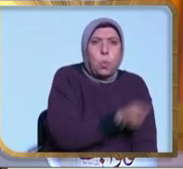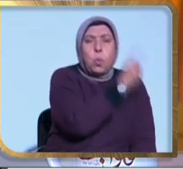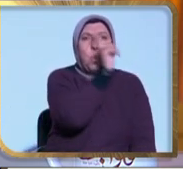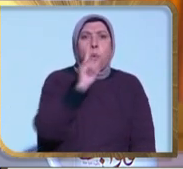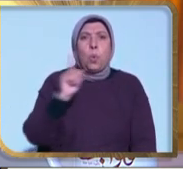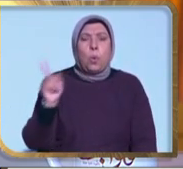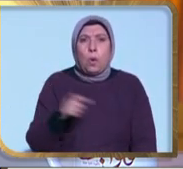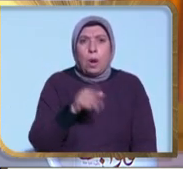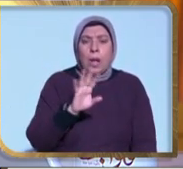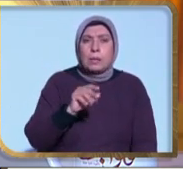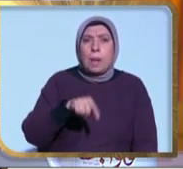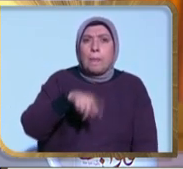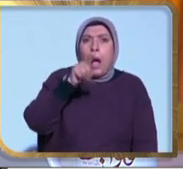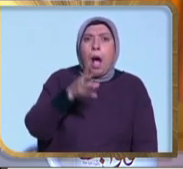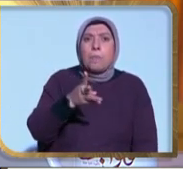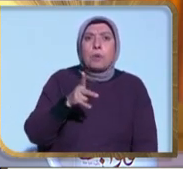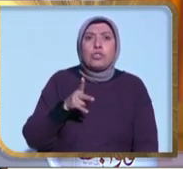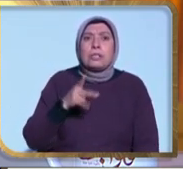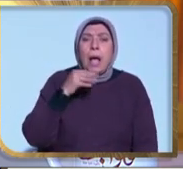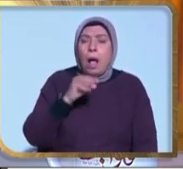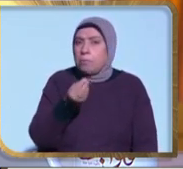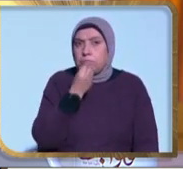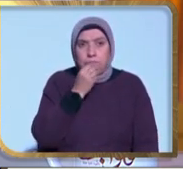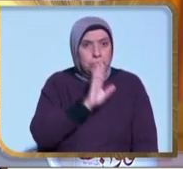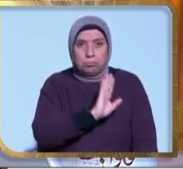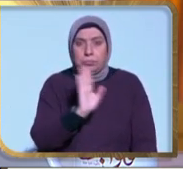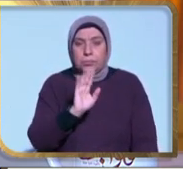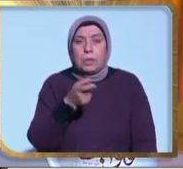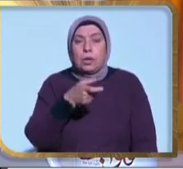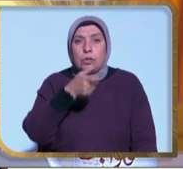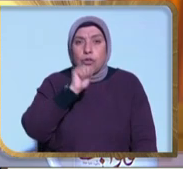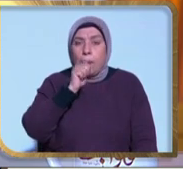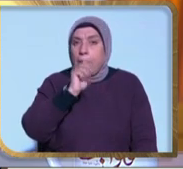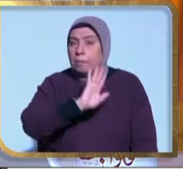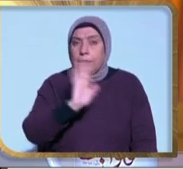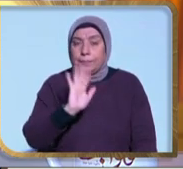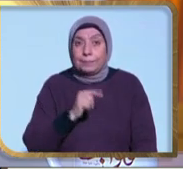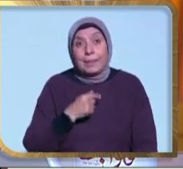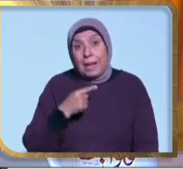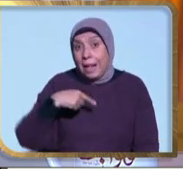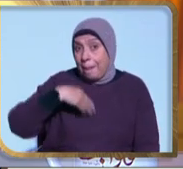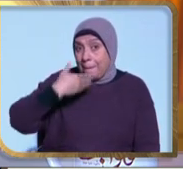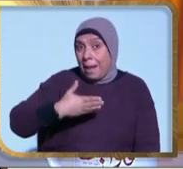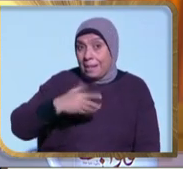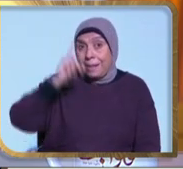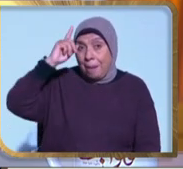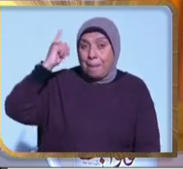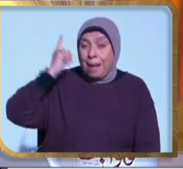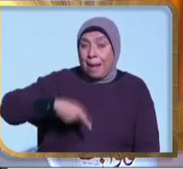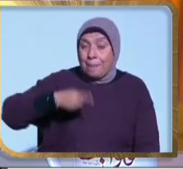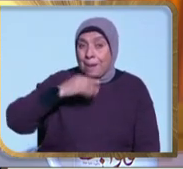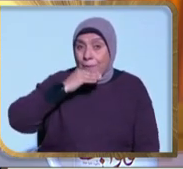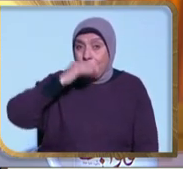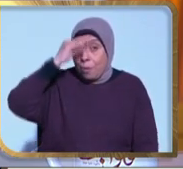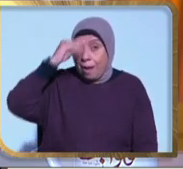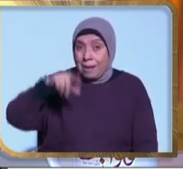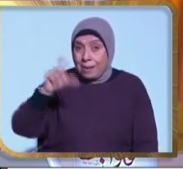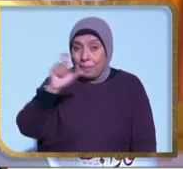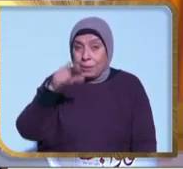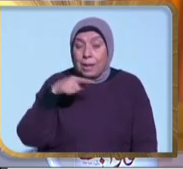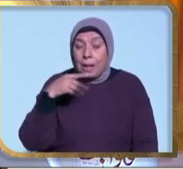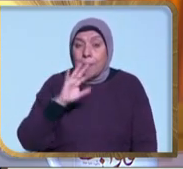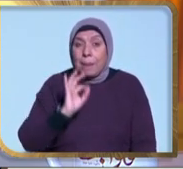وصدق الله العظيم حينما امر المسلمين بالصيام فقال تعالى يا ايها الذين امنوا كتب عليكم